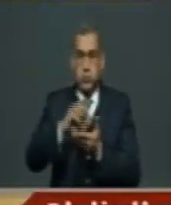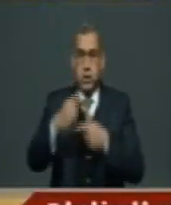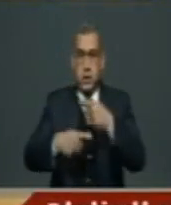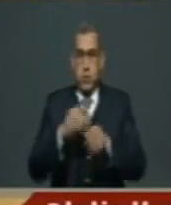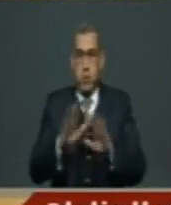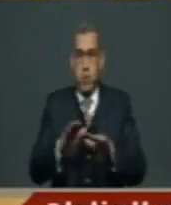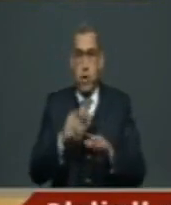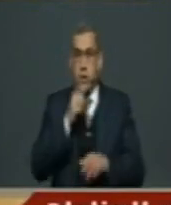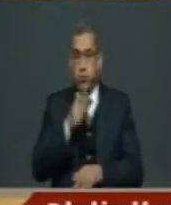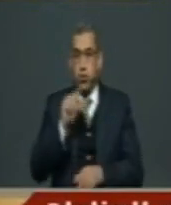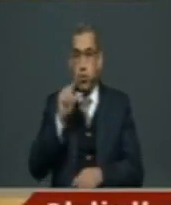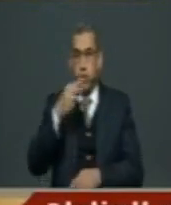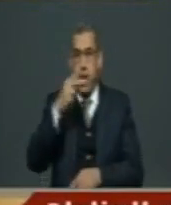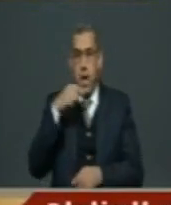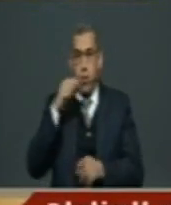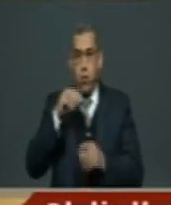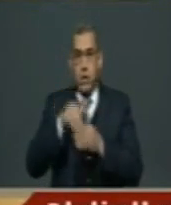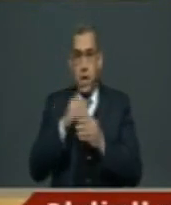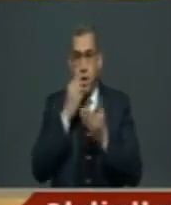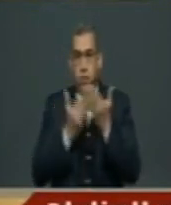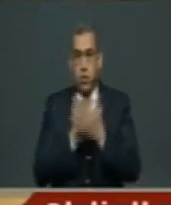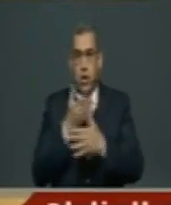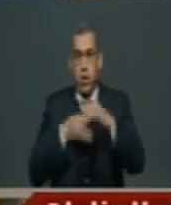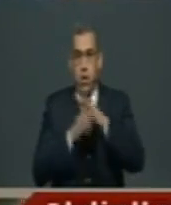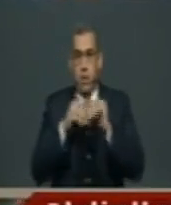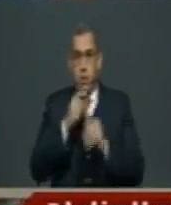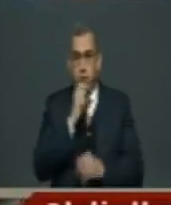كلمة الدكتور علي المصلحي وزير التموين والتجارة الداخلية.